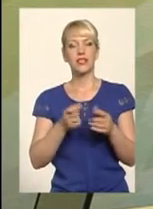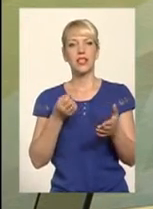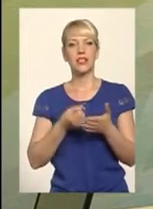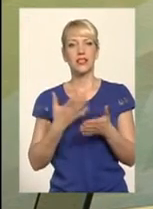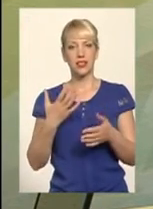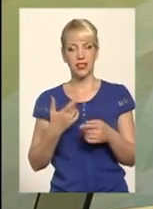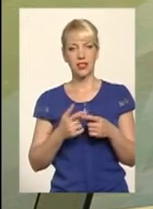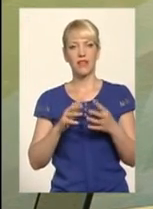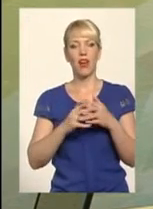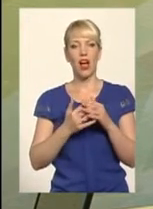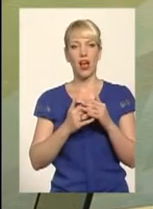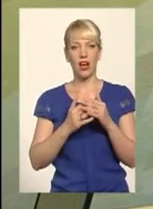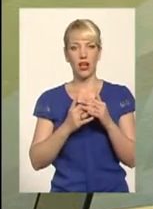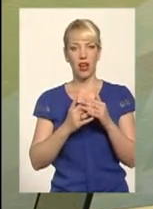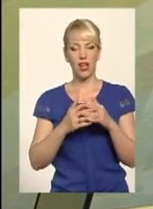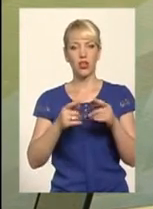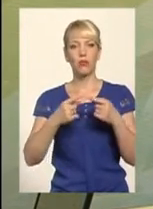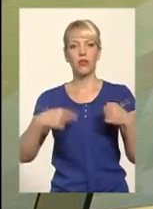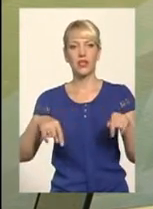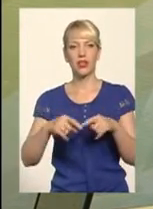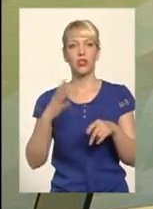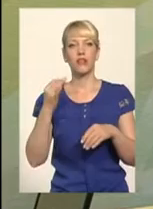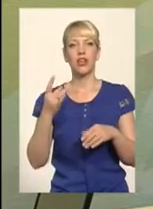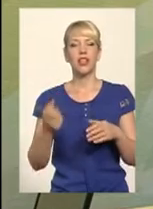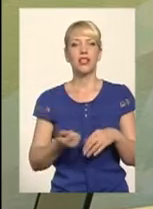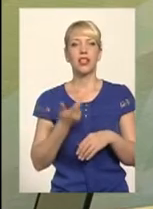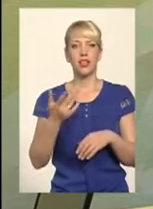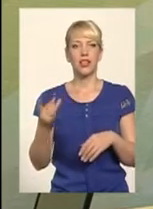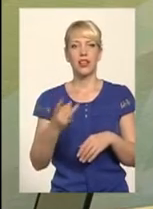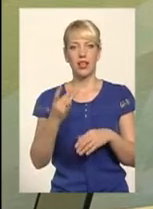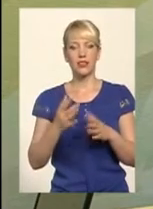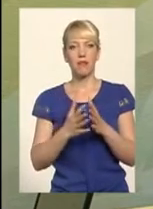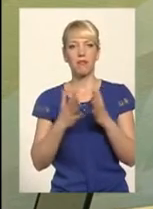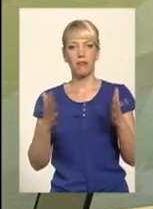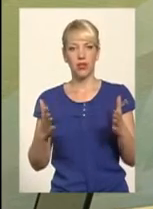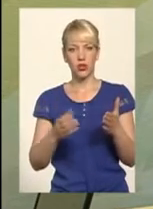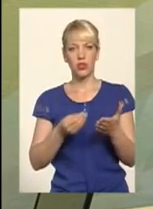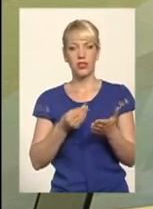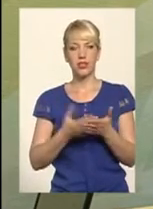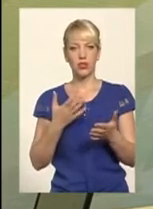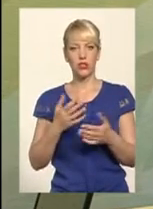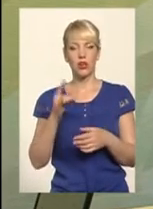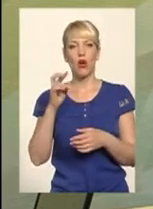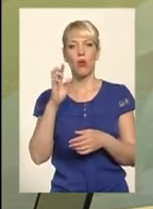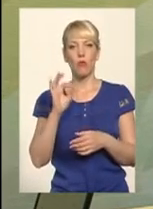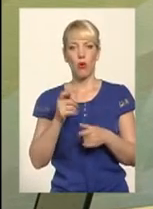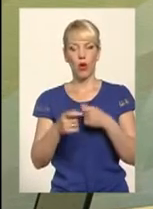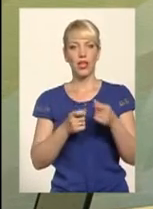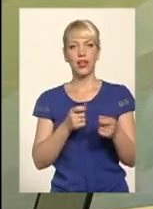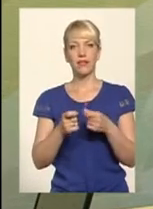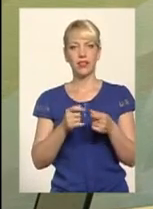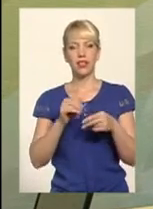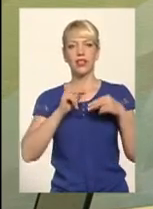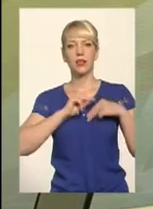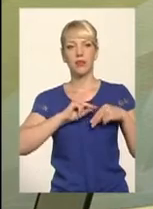вона являється ще в декілька разів більшою цінністю, тому що безпосередньо і керівник, і